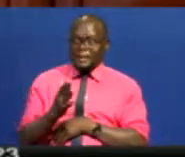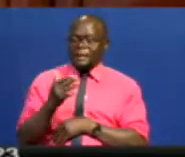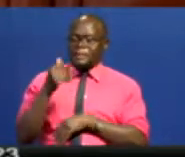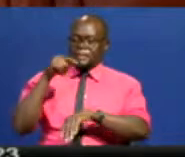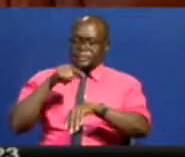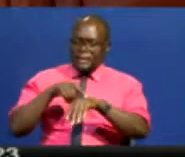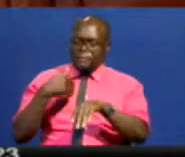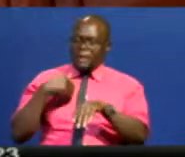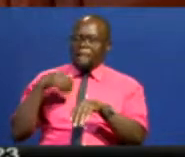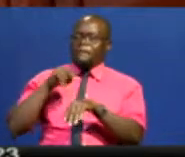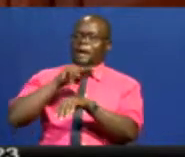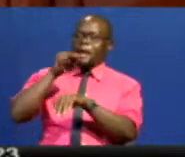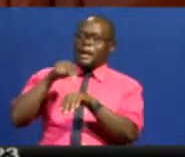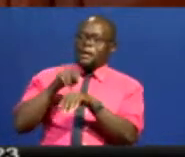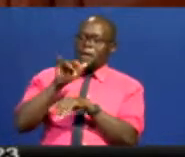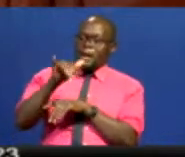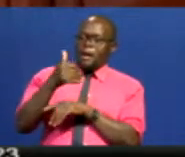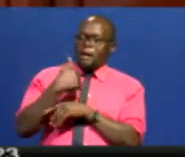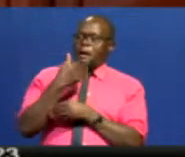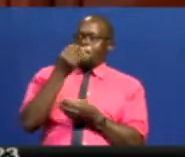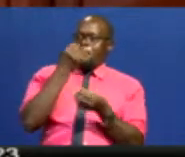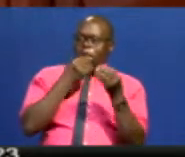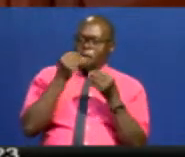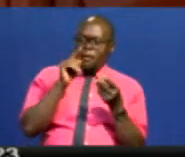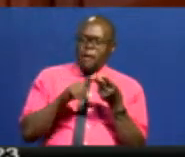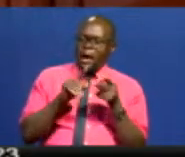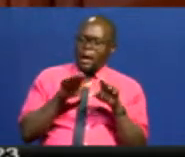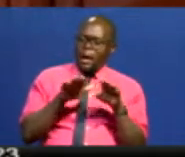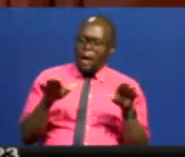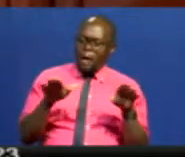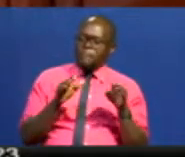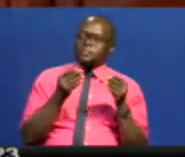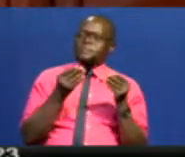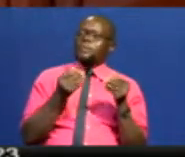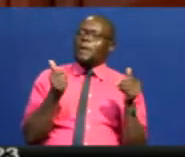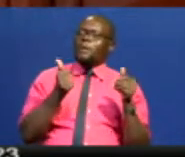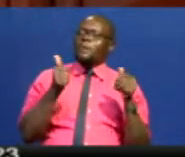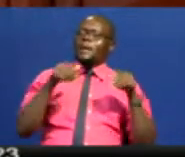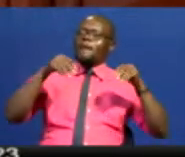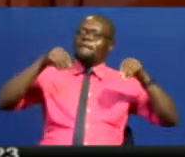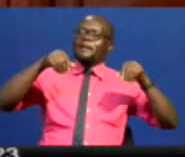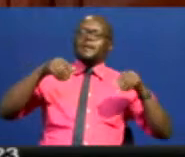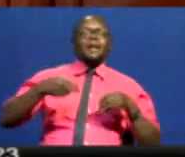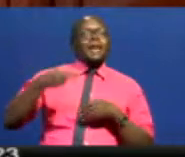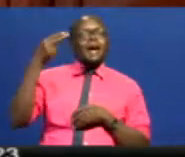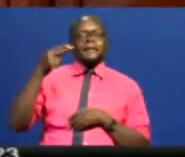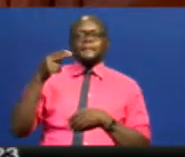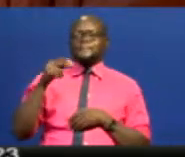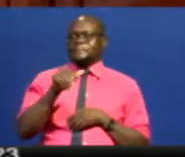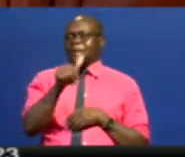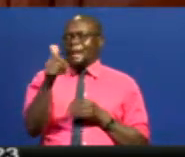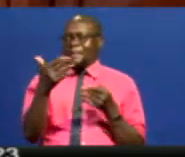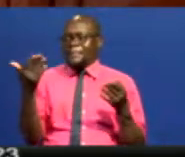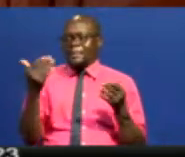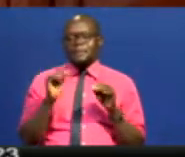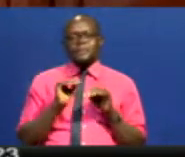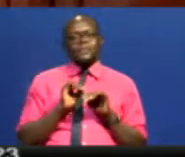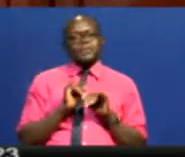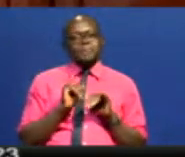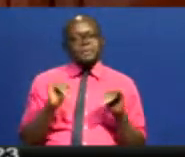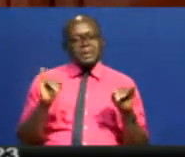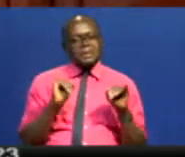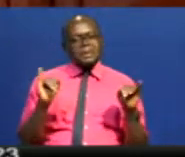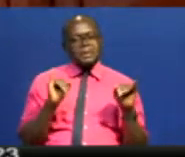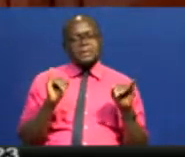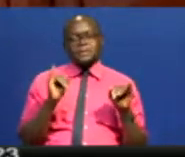taifa ambayo ina chakula na udongo uko sawa, Mheshimiwa Spika, mambo mengine yote yataenda sawa, kwa